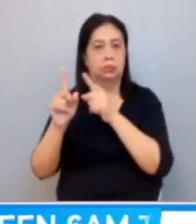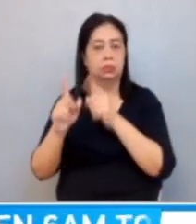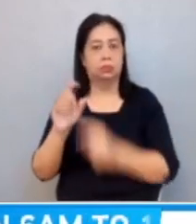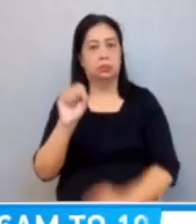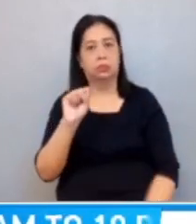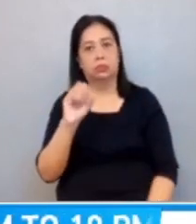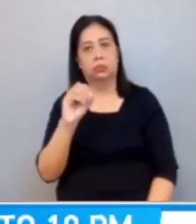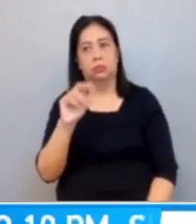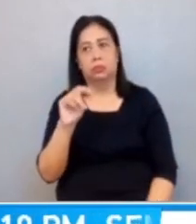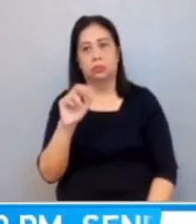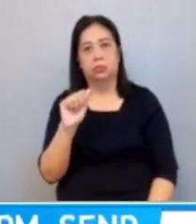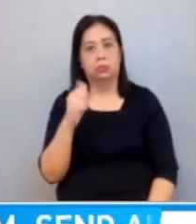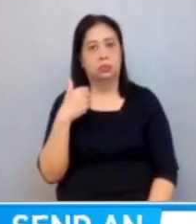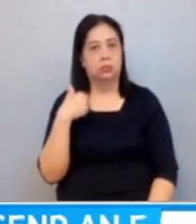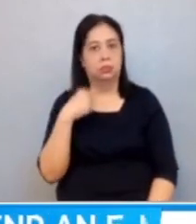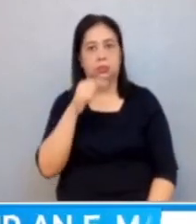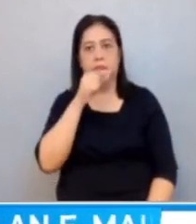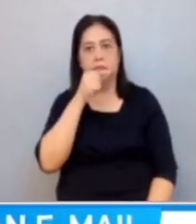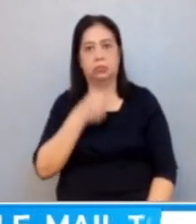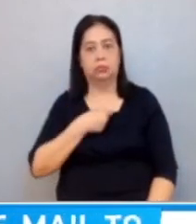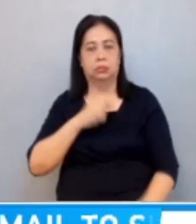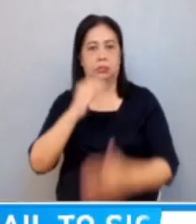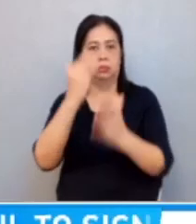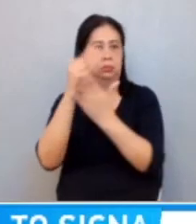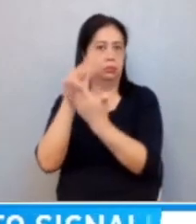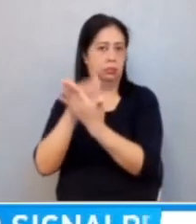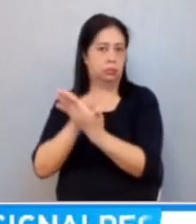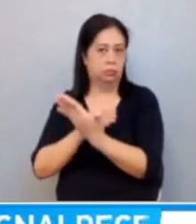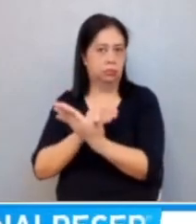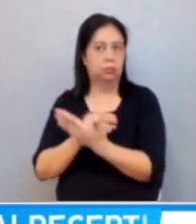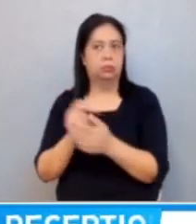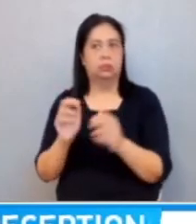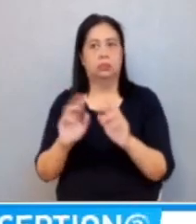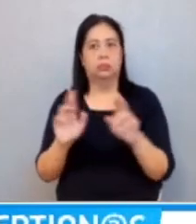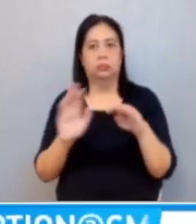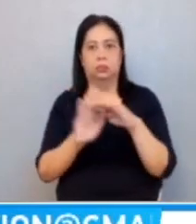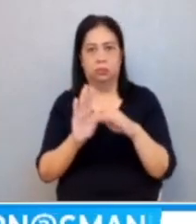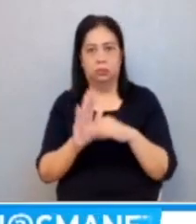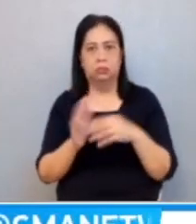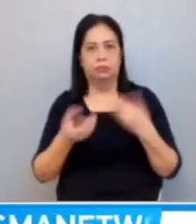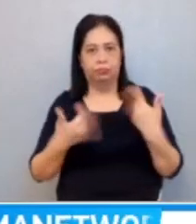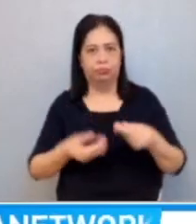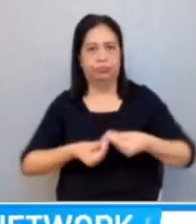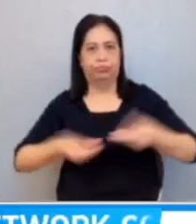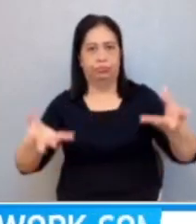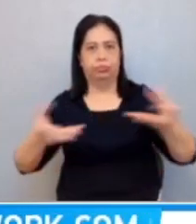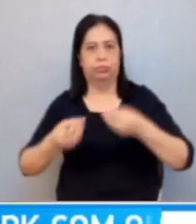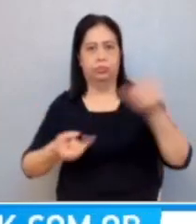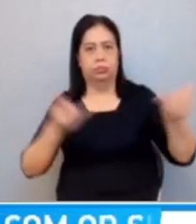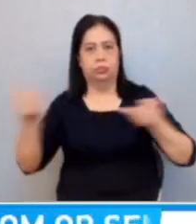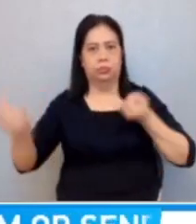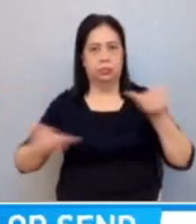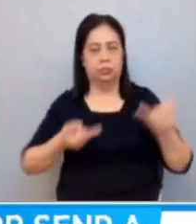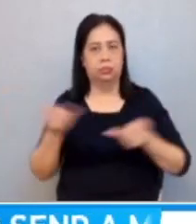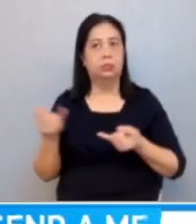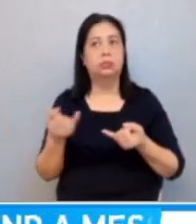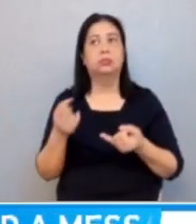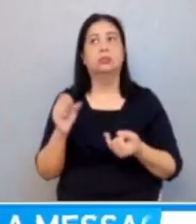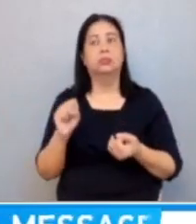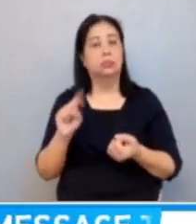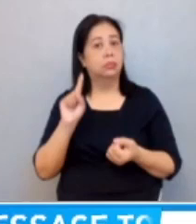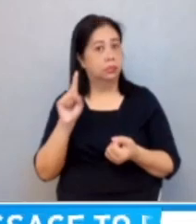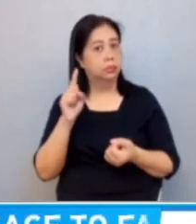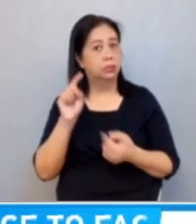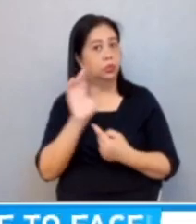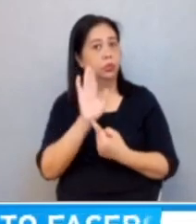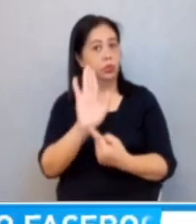ay merong guest list na inihanda para dyan at naipalabas na yung mga invitation nila. So isa rin sa mga ipapakita nila